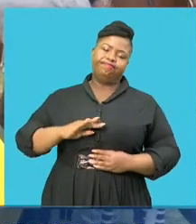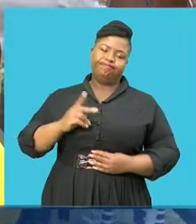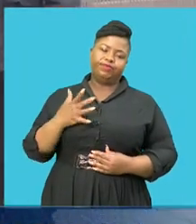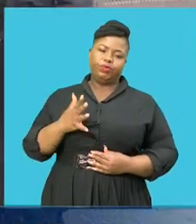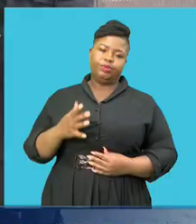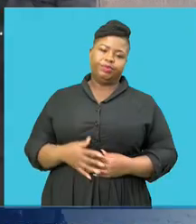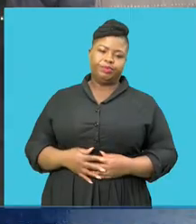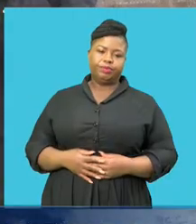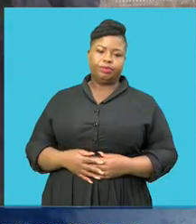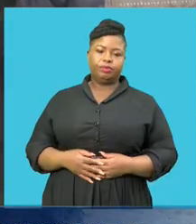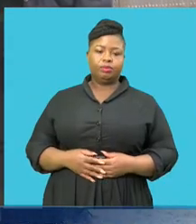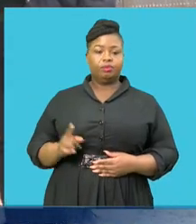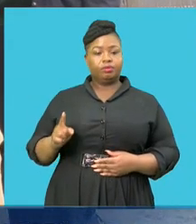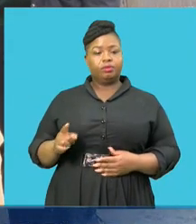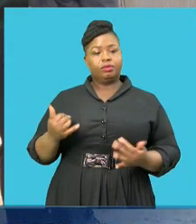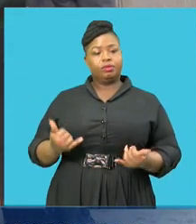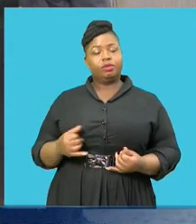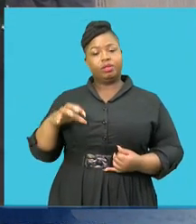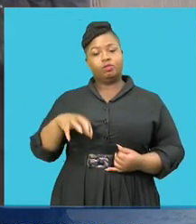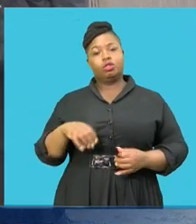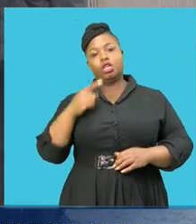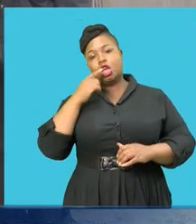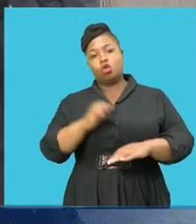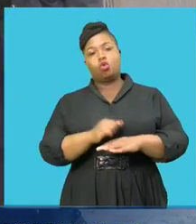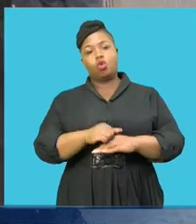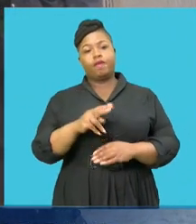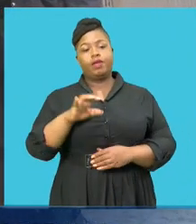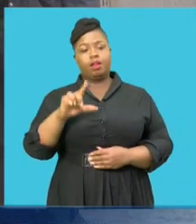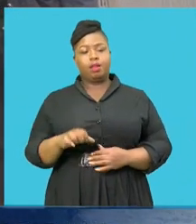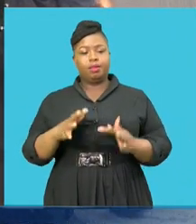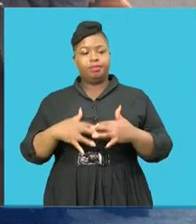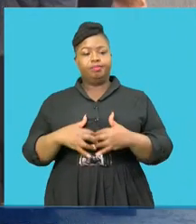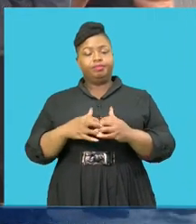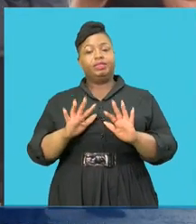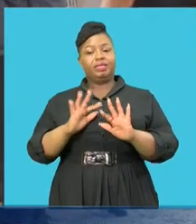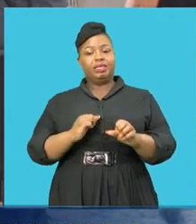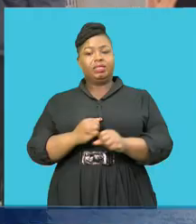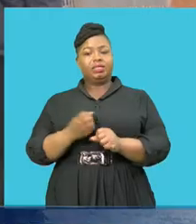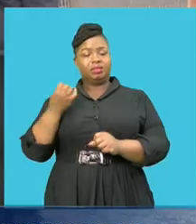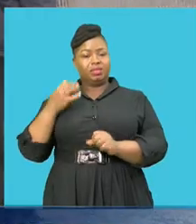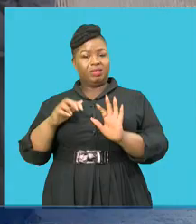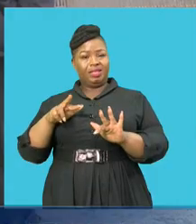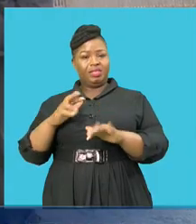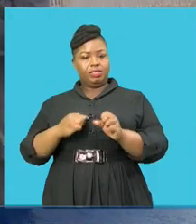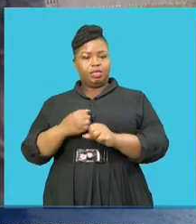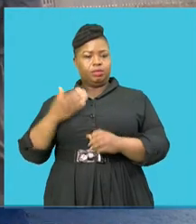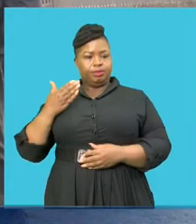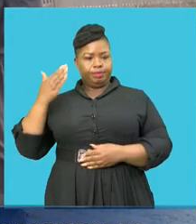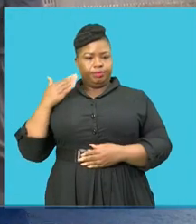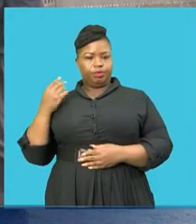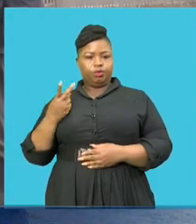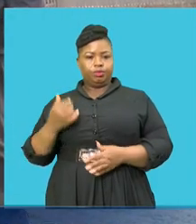engiyibhekile kakhulu. Lesi sikhungo esisendaweni yaseRockville sasungulwe eminyakeni eyishumi nesishiyagalombili